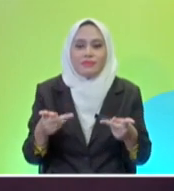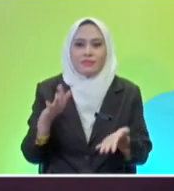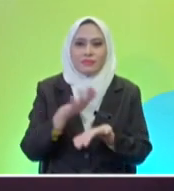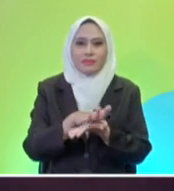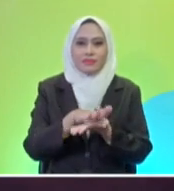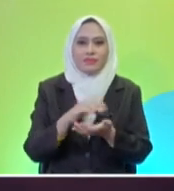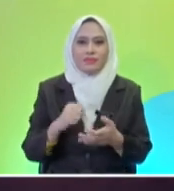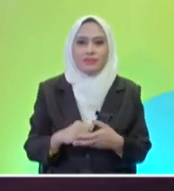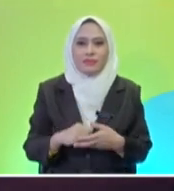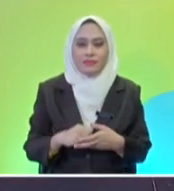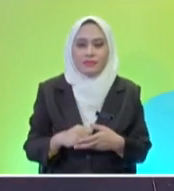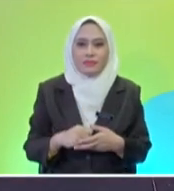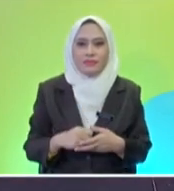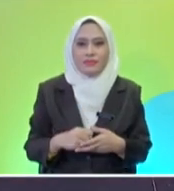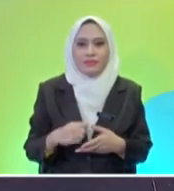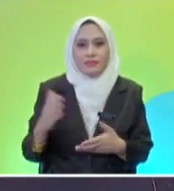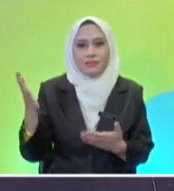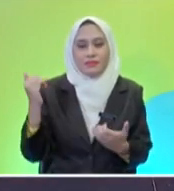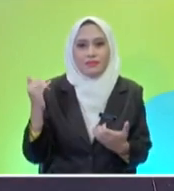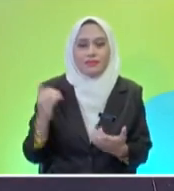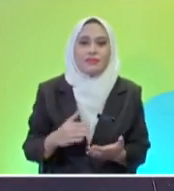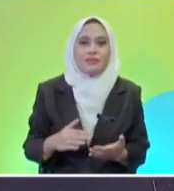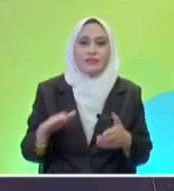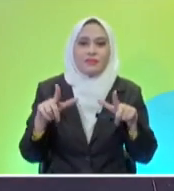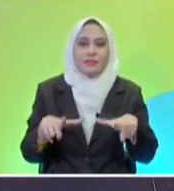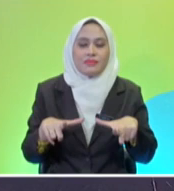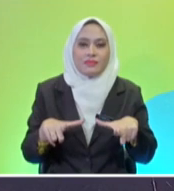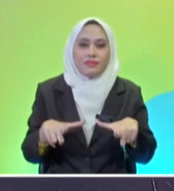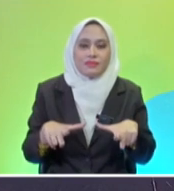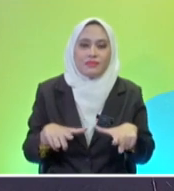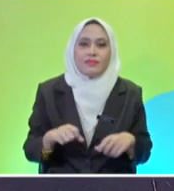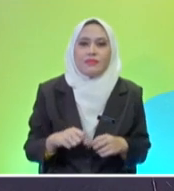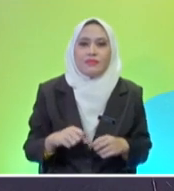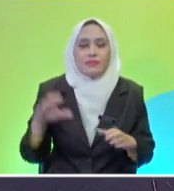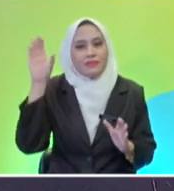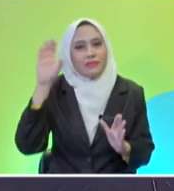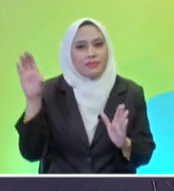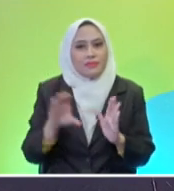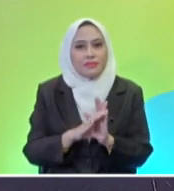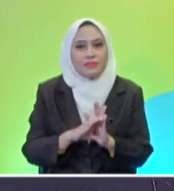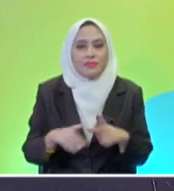sekolah. Ya, okey, jom kita tampal gambar. Pergi sekolah waktu pagi. Kita pergi